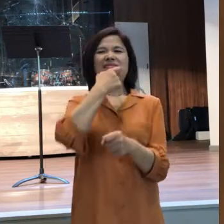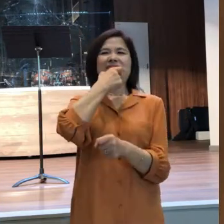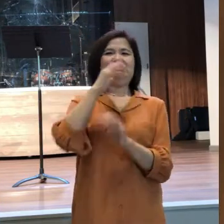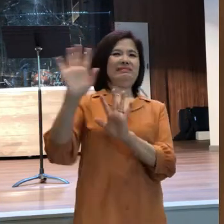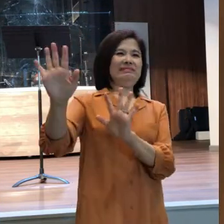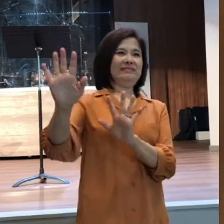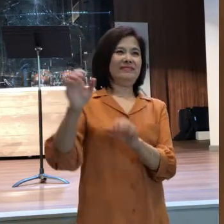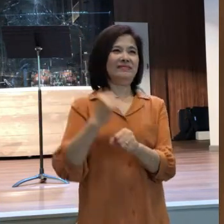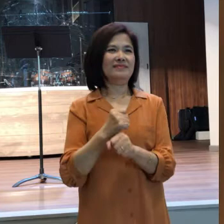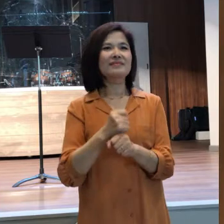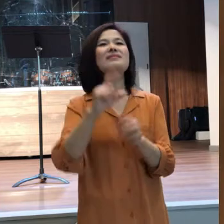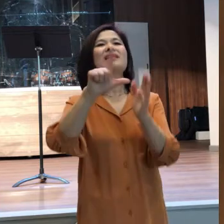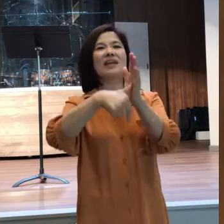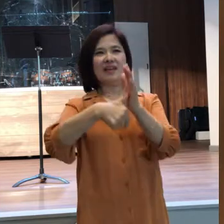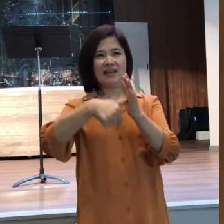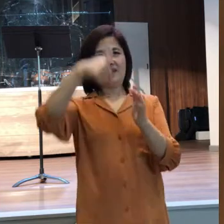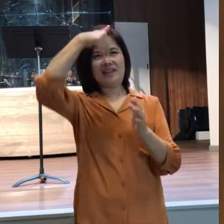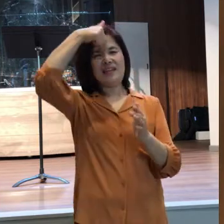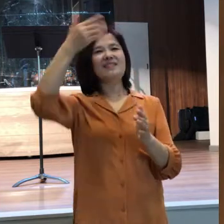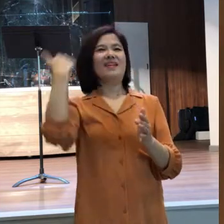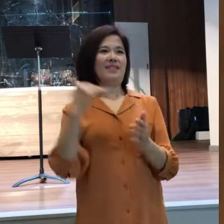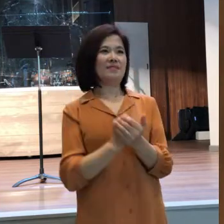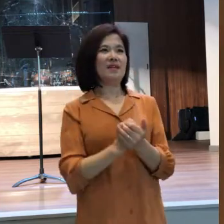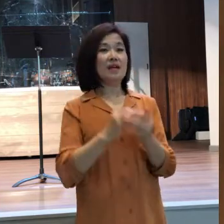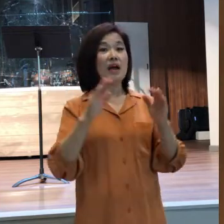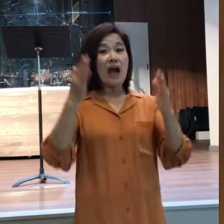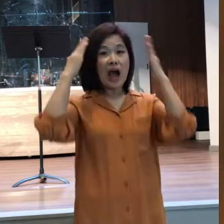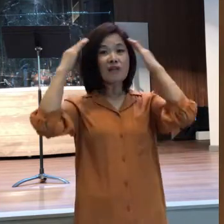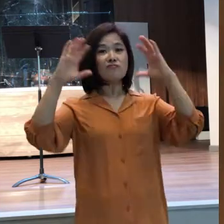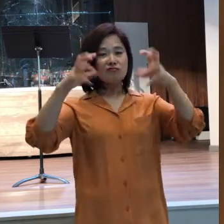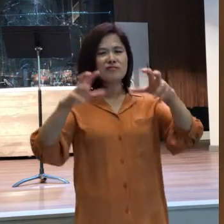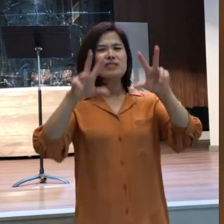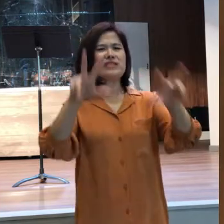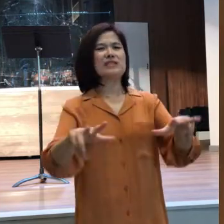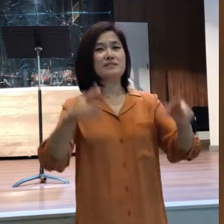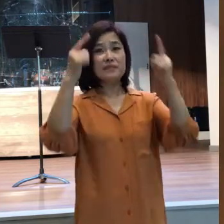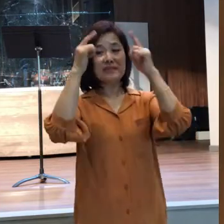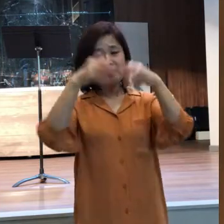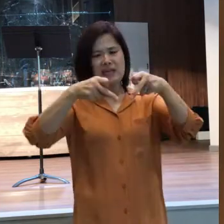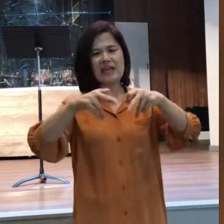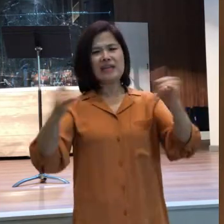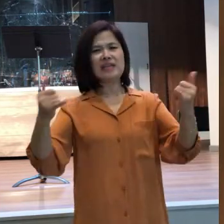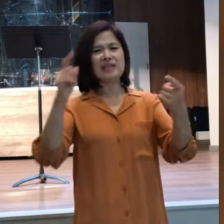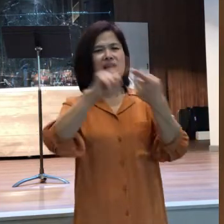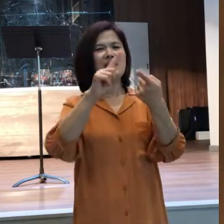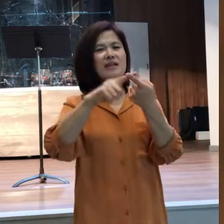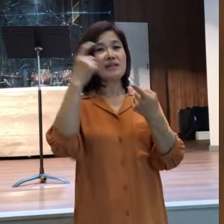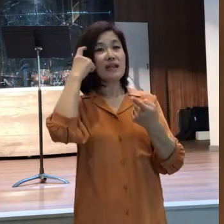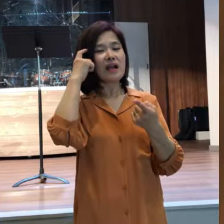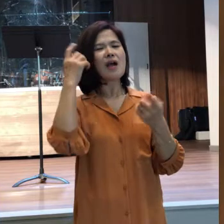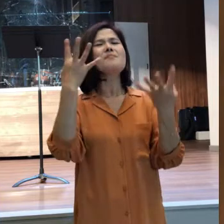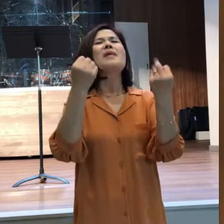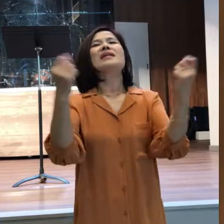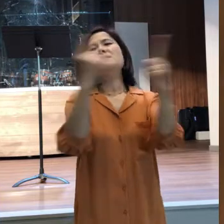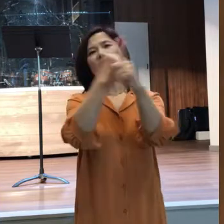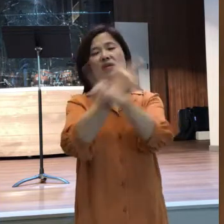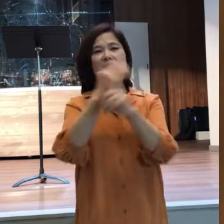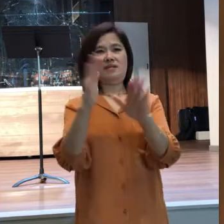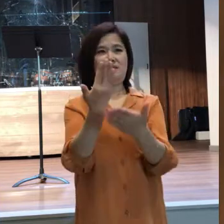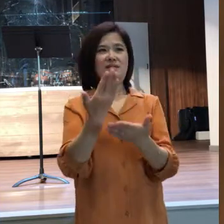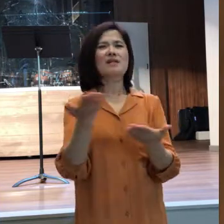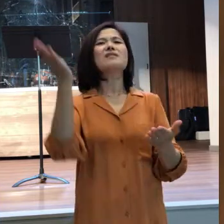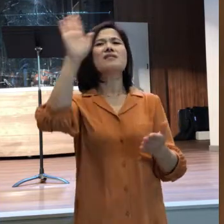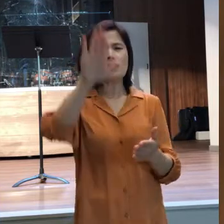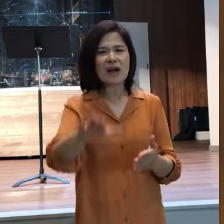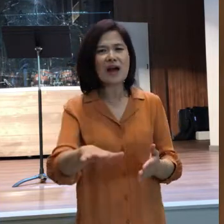것이었어요. 그때에 비하면 한국은 장애인들에 대한 인식이 많이 변화되었습니다.